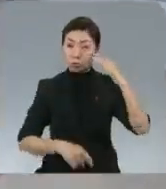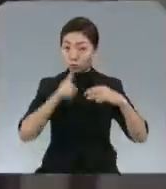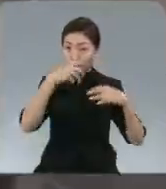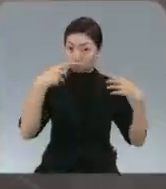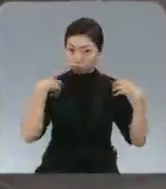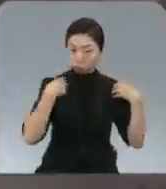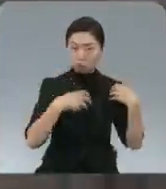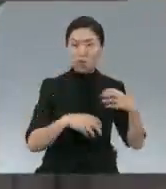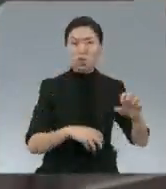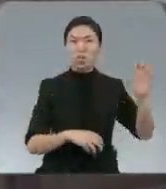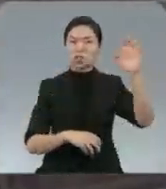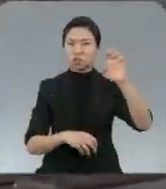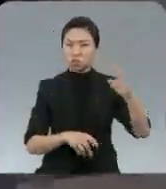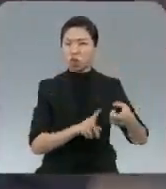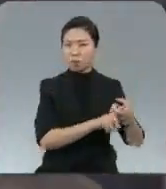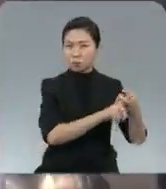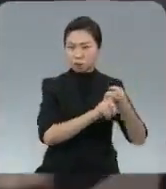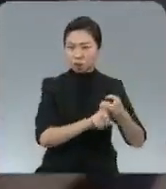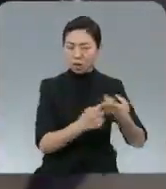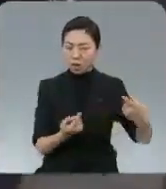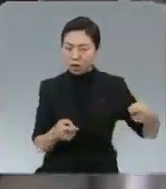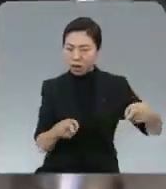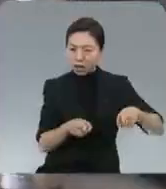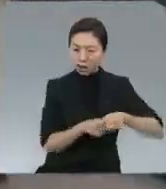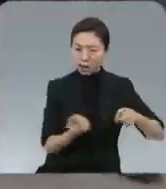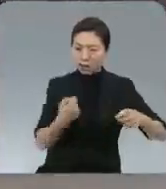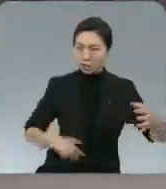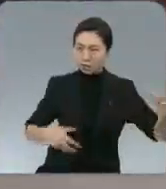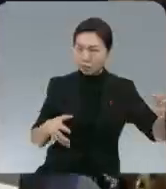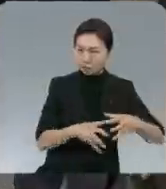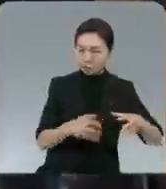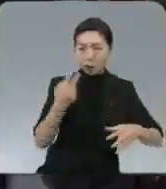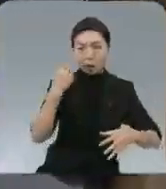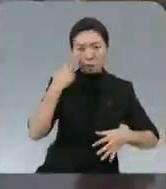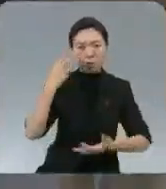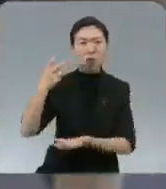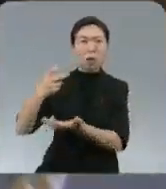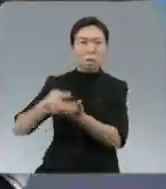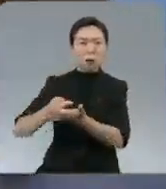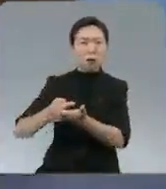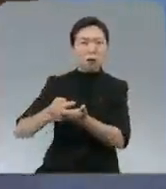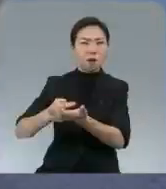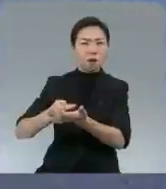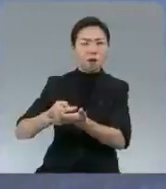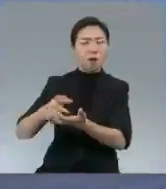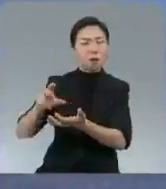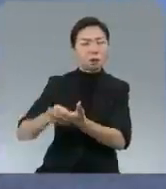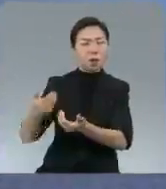不过，政府表示，目前尚无法断言法案能够被调整到何种程度。